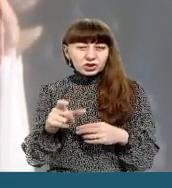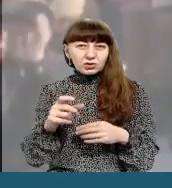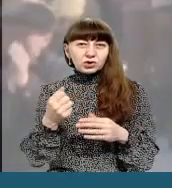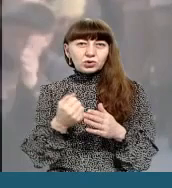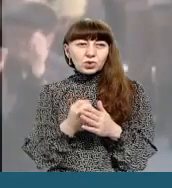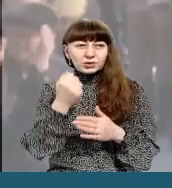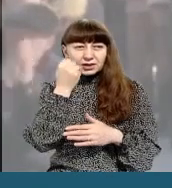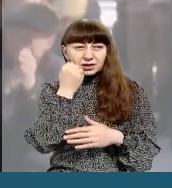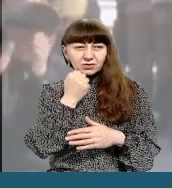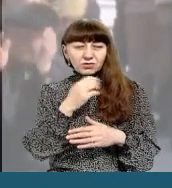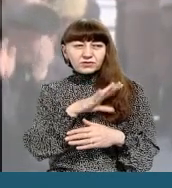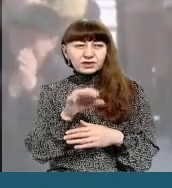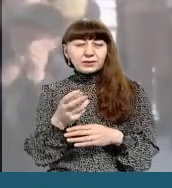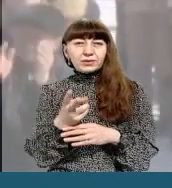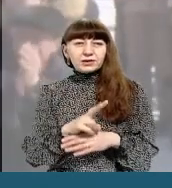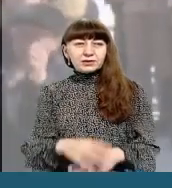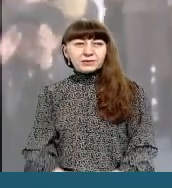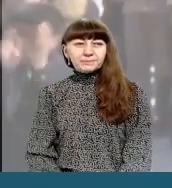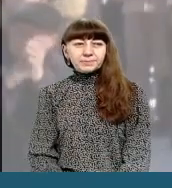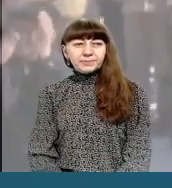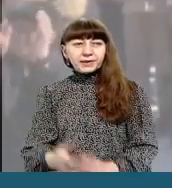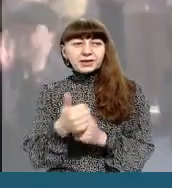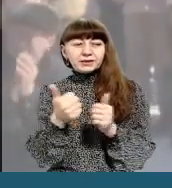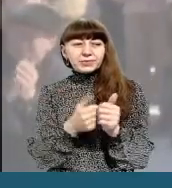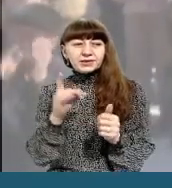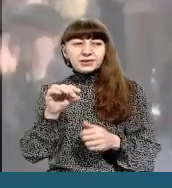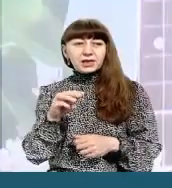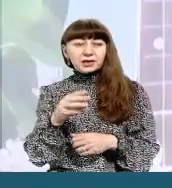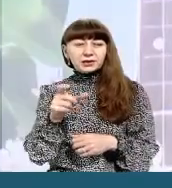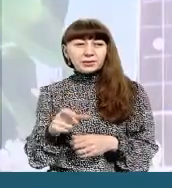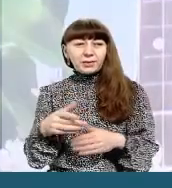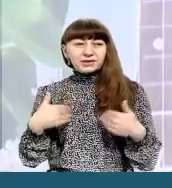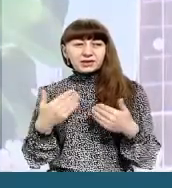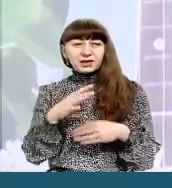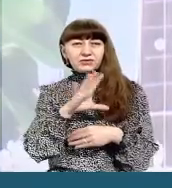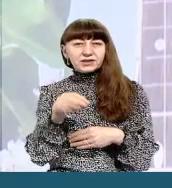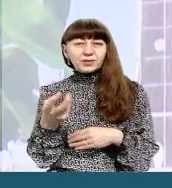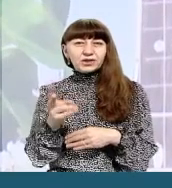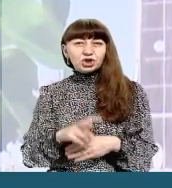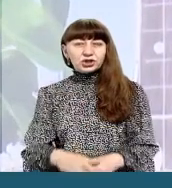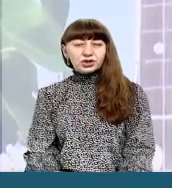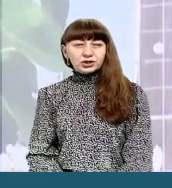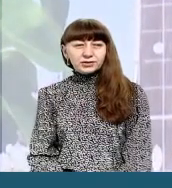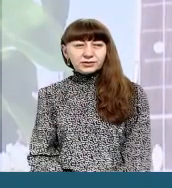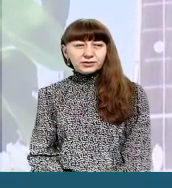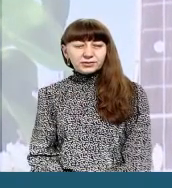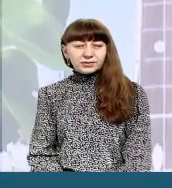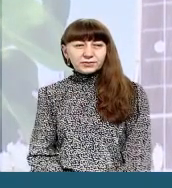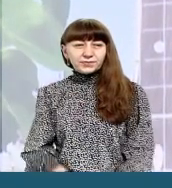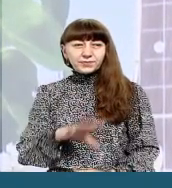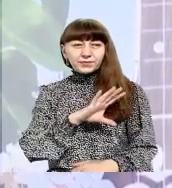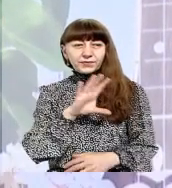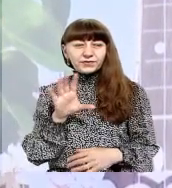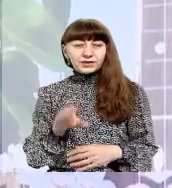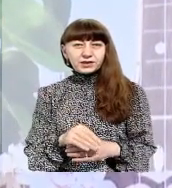облыс әкімінің орынбасары арнайы келіп құттықтап, жылы лебізін білдірді. Барлықтарыңызды келіп жеткен әз Наурыз